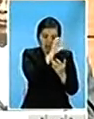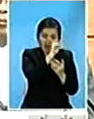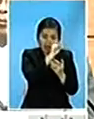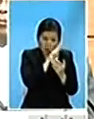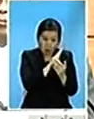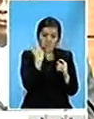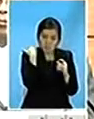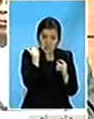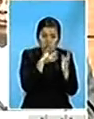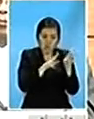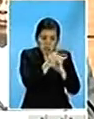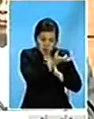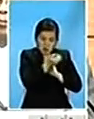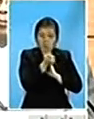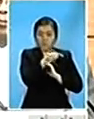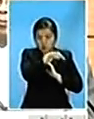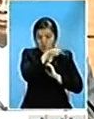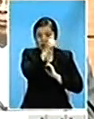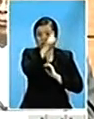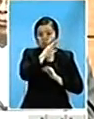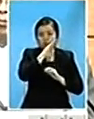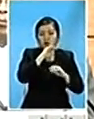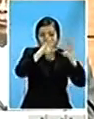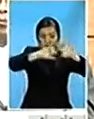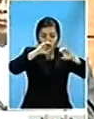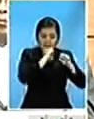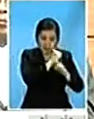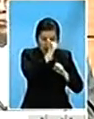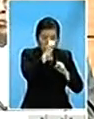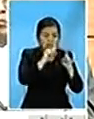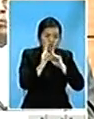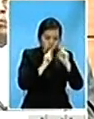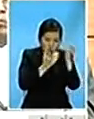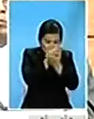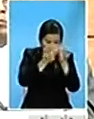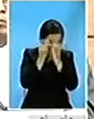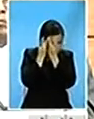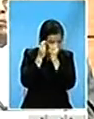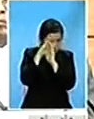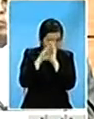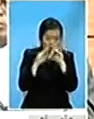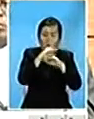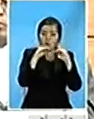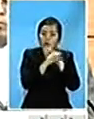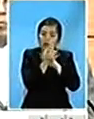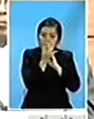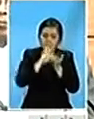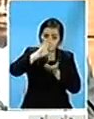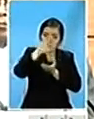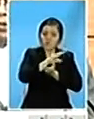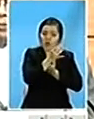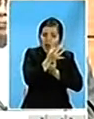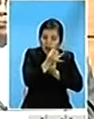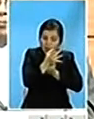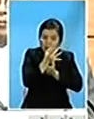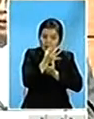ทำเช่นนั้นเนี่ยวันนี้เราก็จะมีโอกาสได้พิจารณาในรายละเอียดโครงการนะครับว่า ที่เราจะไปลงทุนในระบบสา